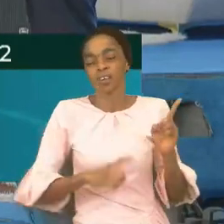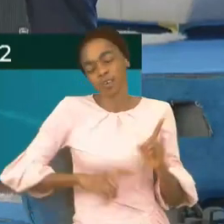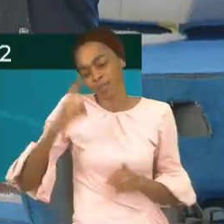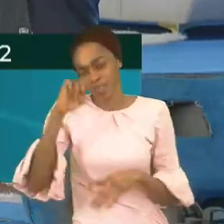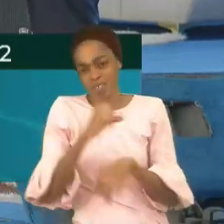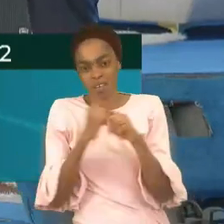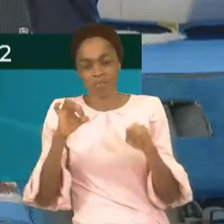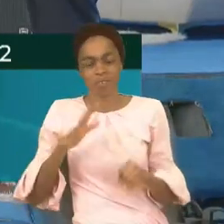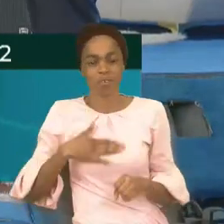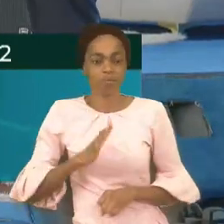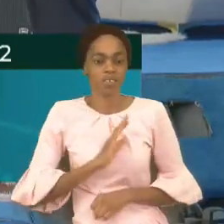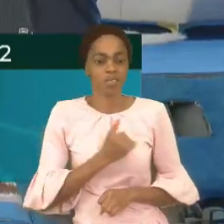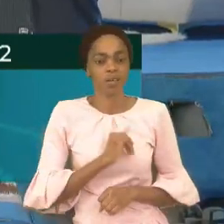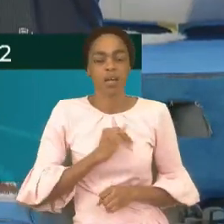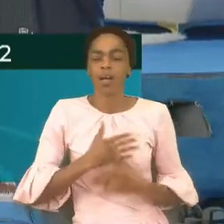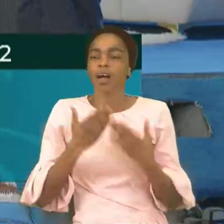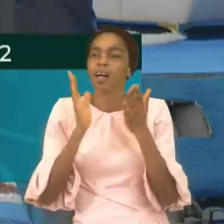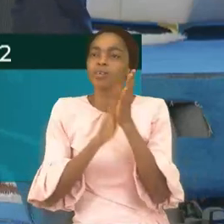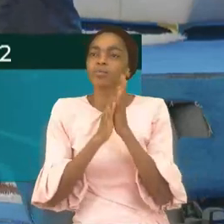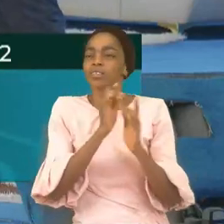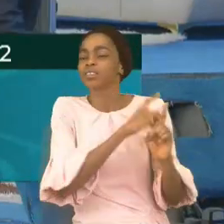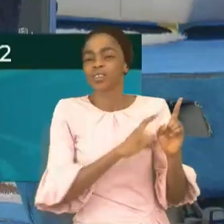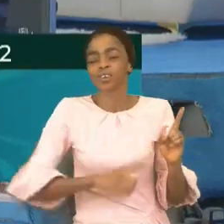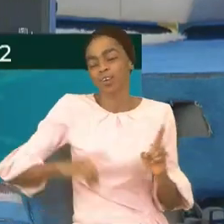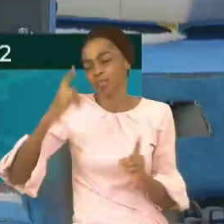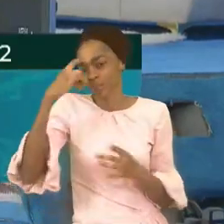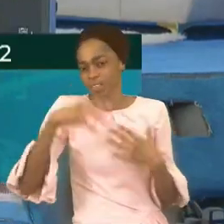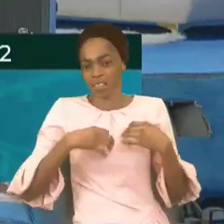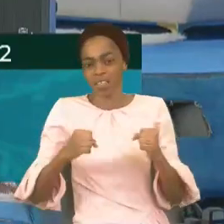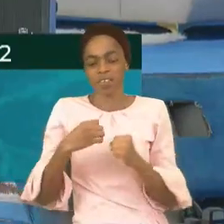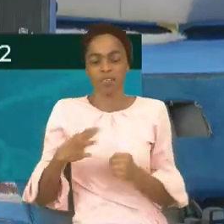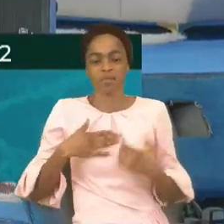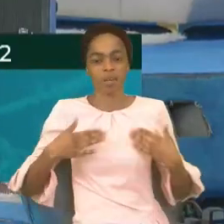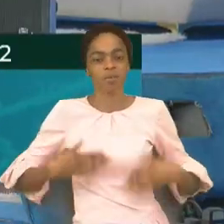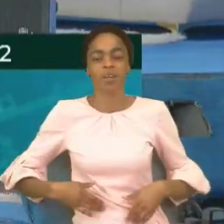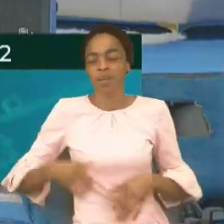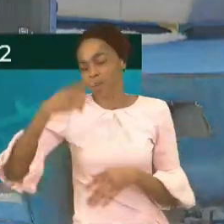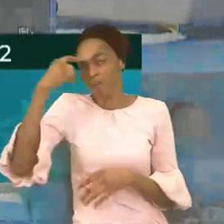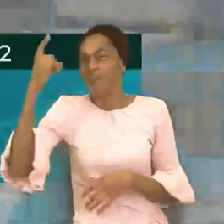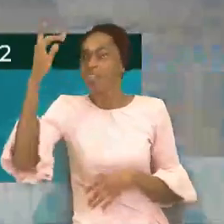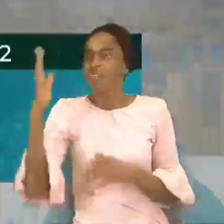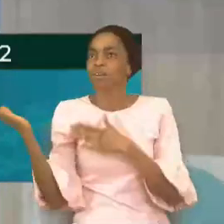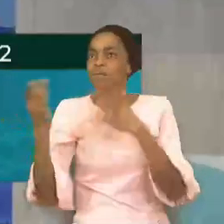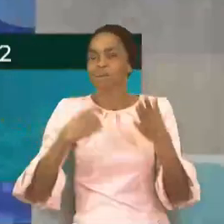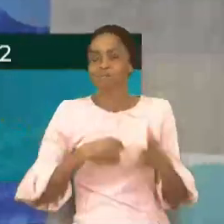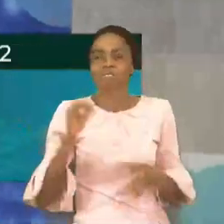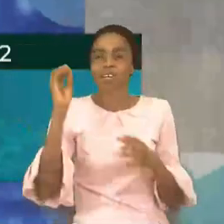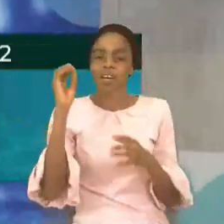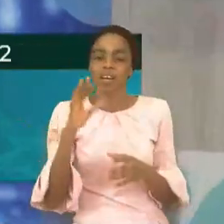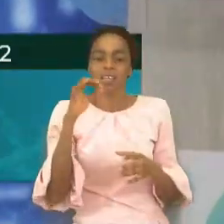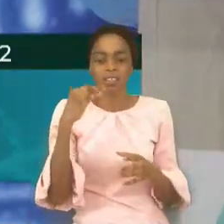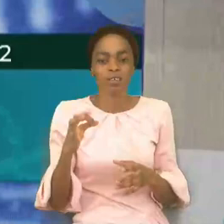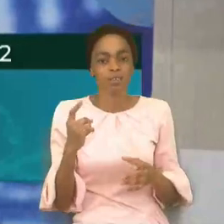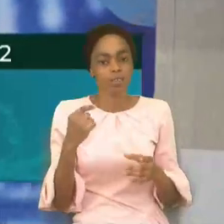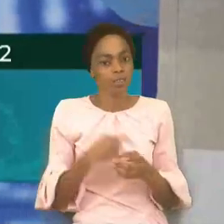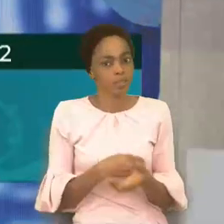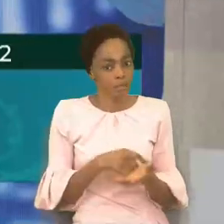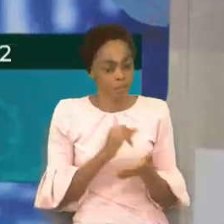la guérison de mon corps. Je loue Dieu parce qu'il m'a conduit à la lumière de l'évangile. Ça, c'est dans